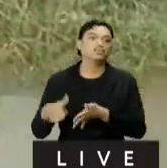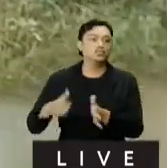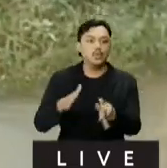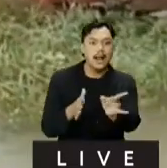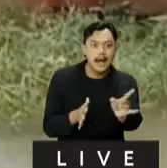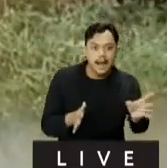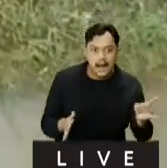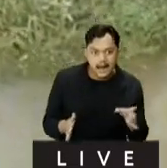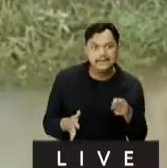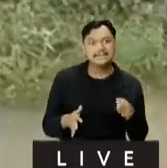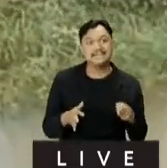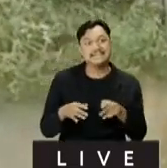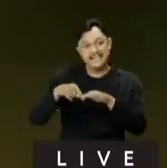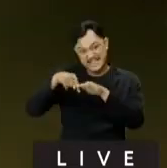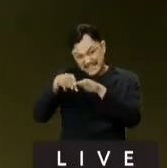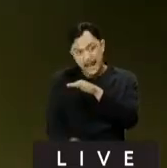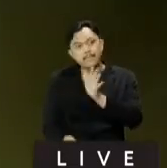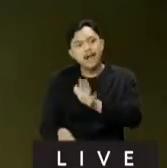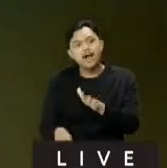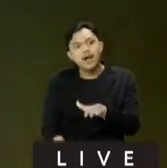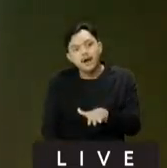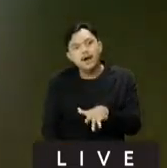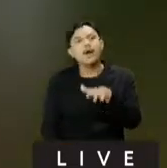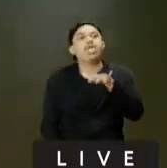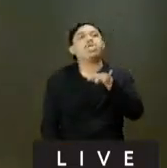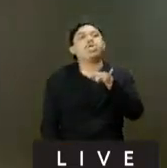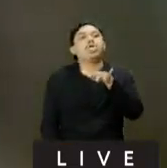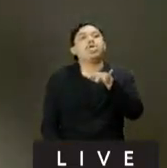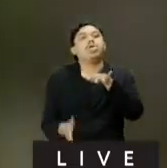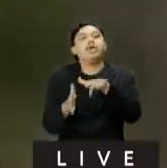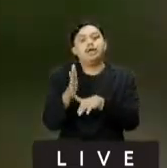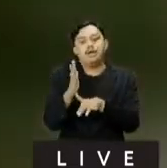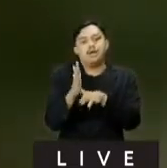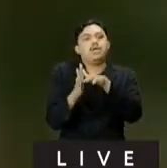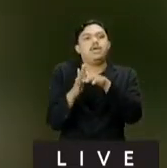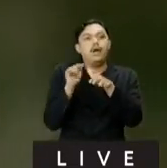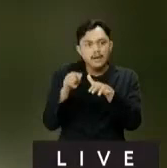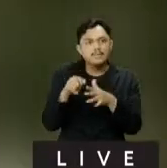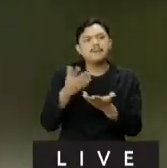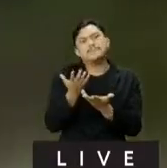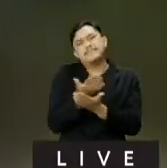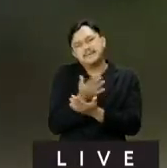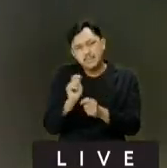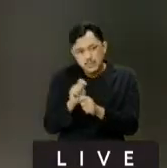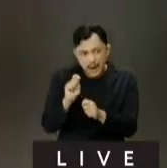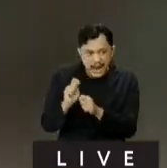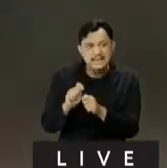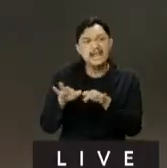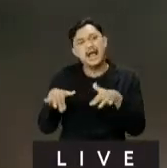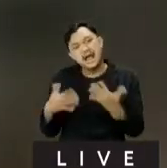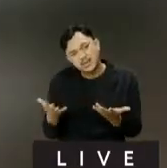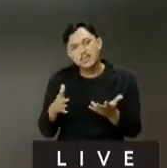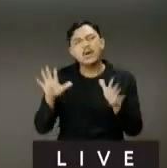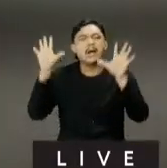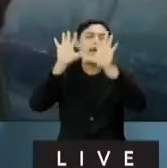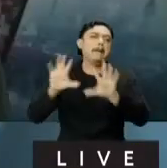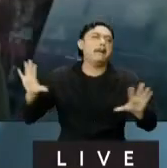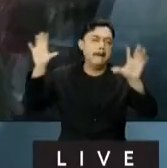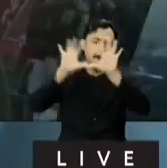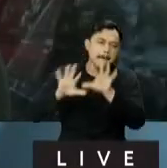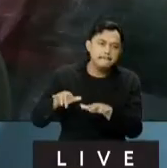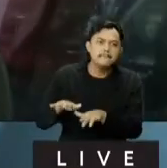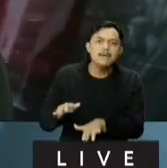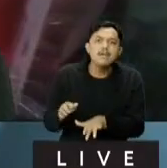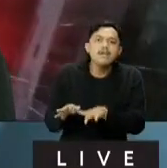itu dangkal karena disebabkan oleh faktor manusia maupun terjadi karena secara alami gitu. Oke,